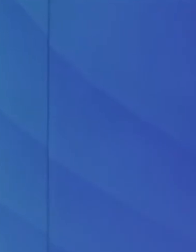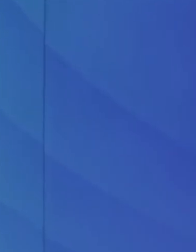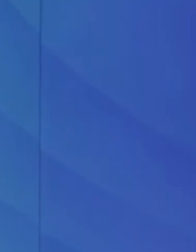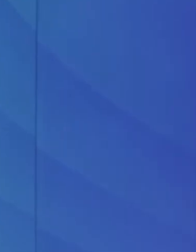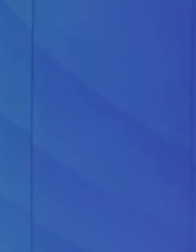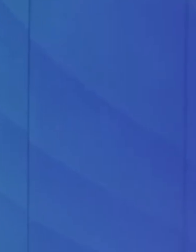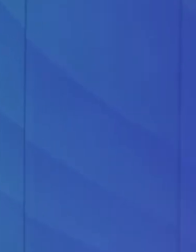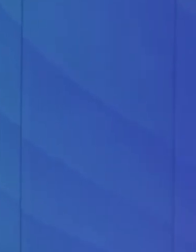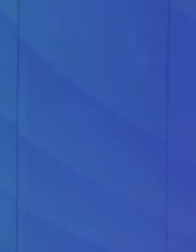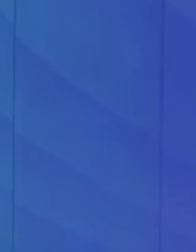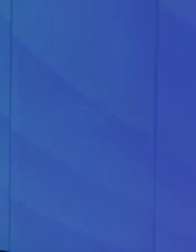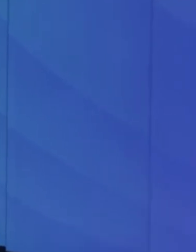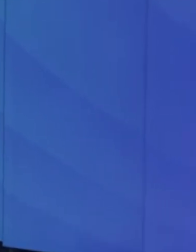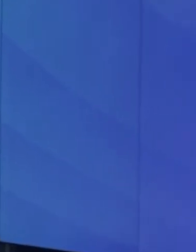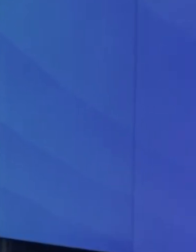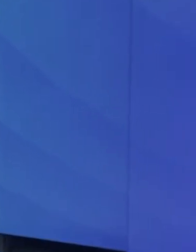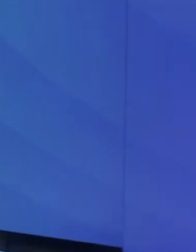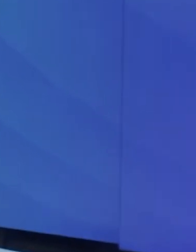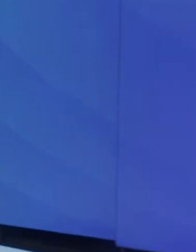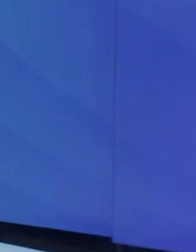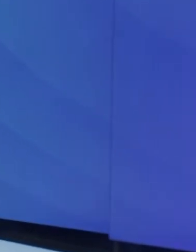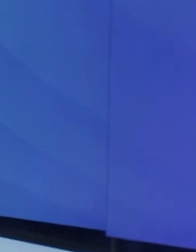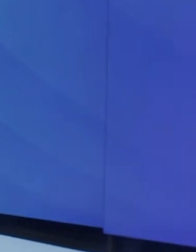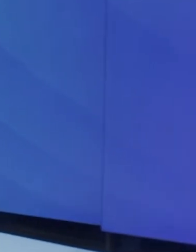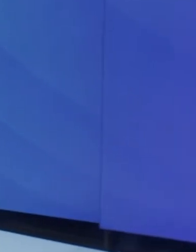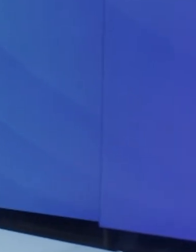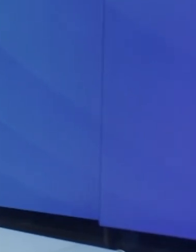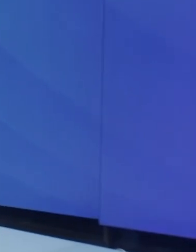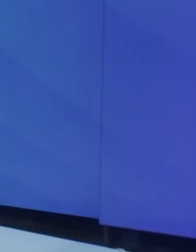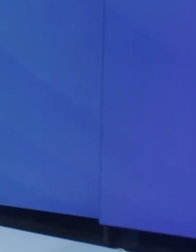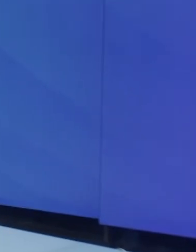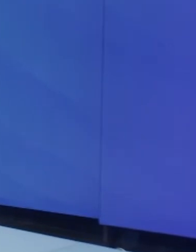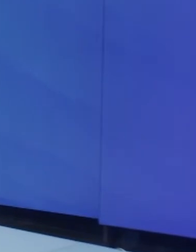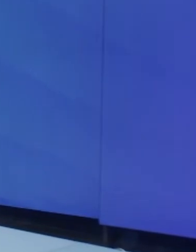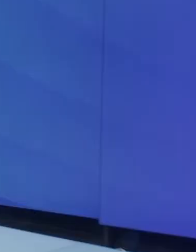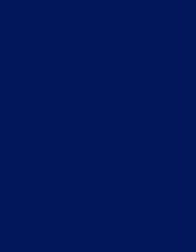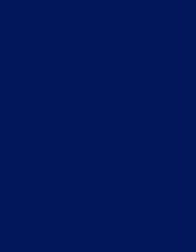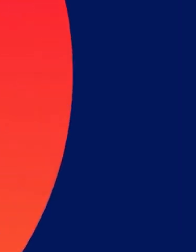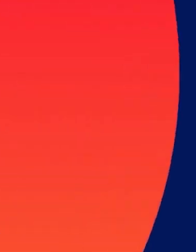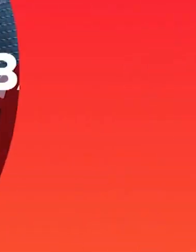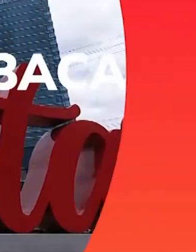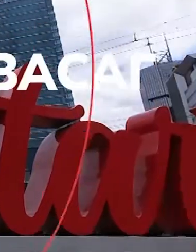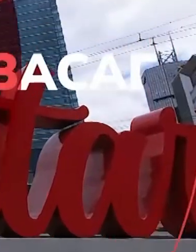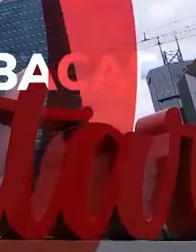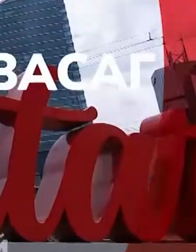Өрөм төргө үзэгчдээ Тэнгэр телевиз Басан гарагийн 7-10 мэдээллийн хөтөлбөрөөр эхлүүлж байна. Анхаарлаа хандуулна.